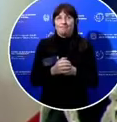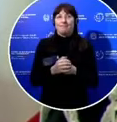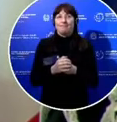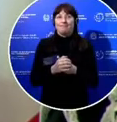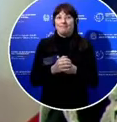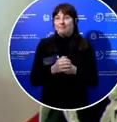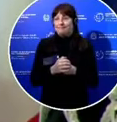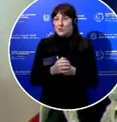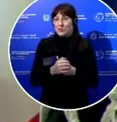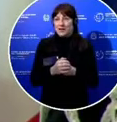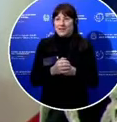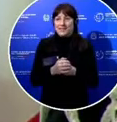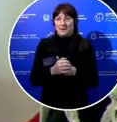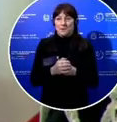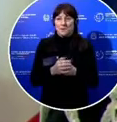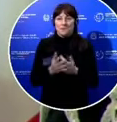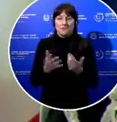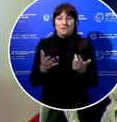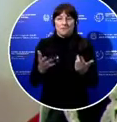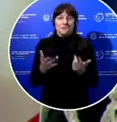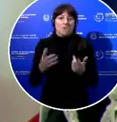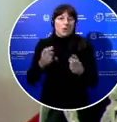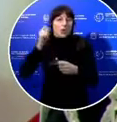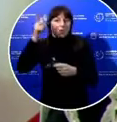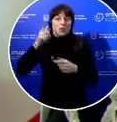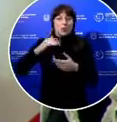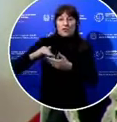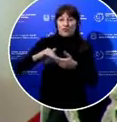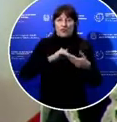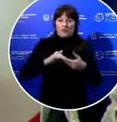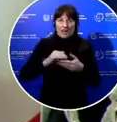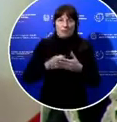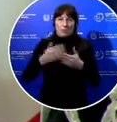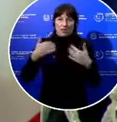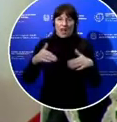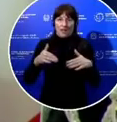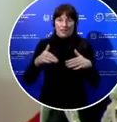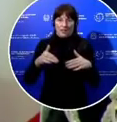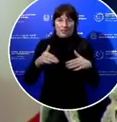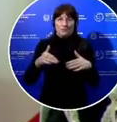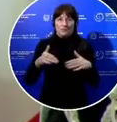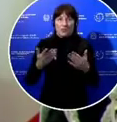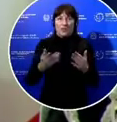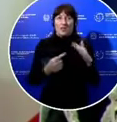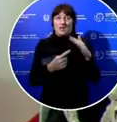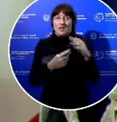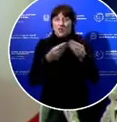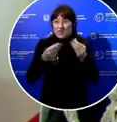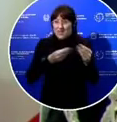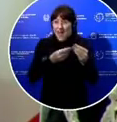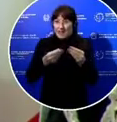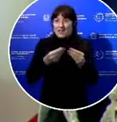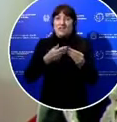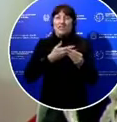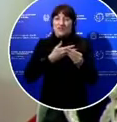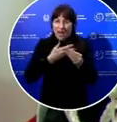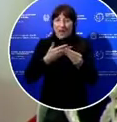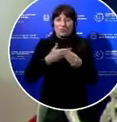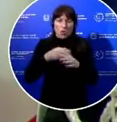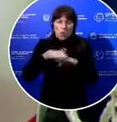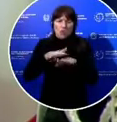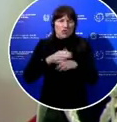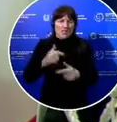nostra cultura e della nostra società, così come il loro abuso, così come la costruzione della devianza